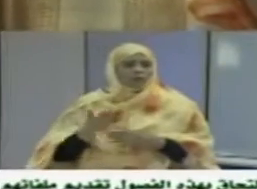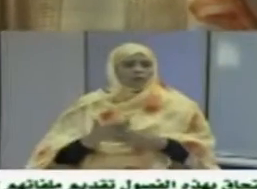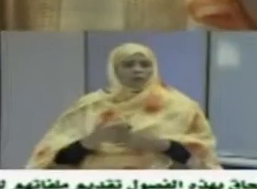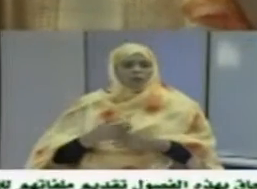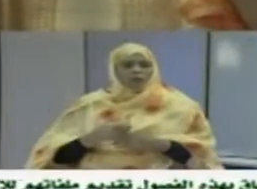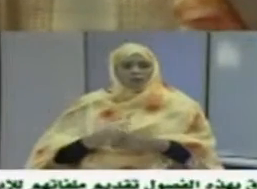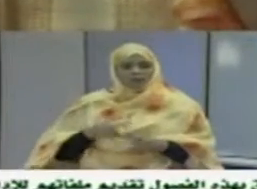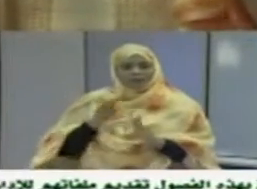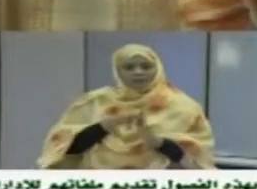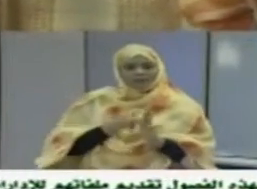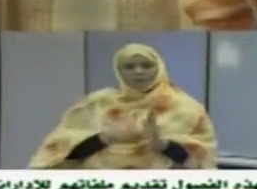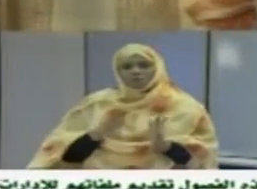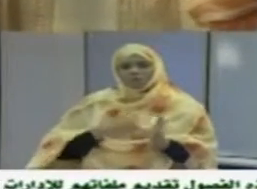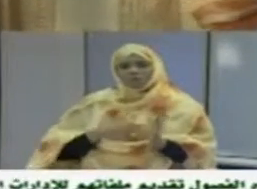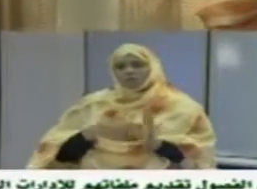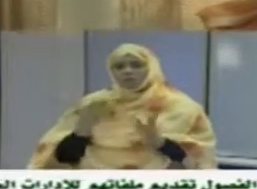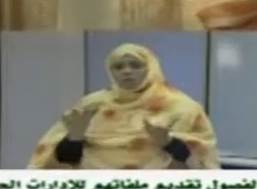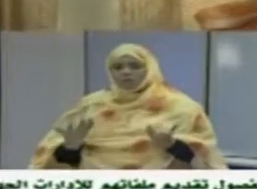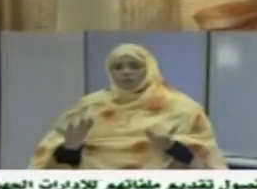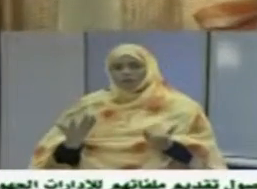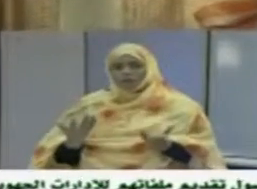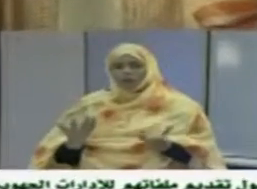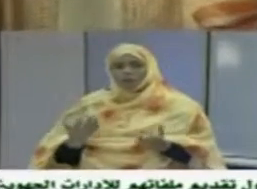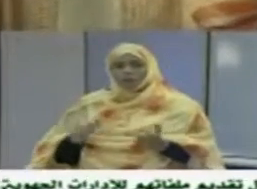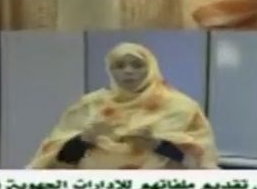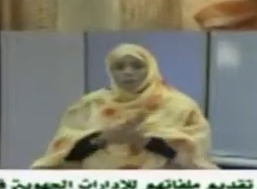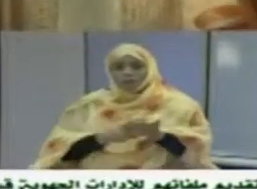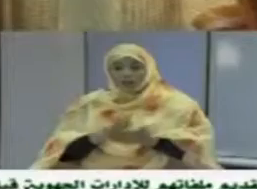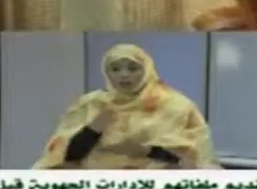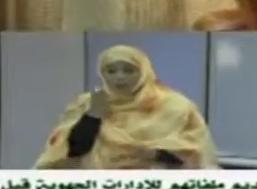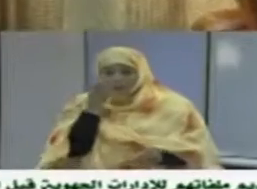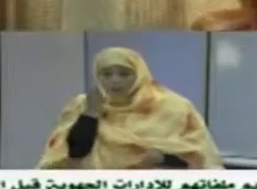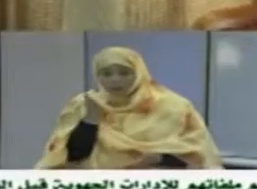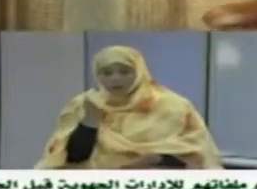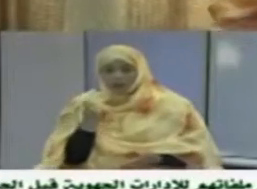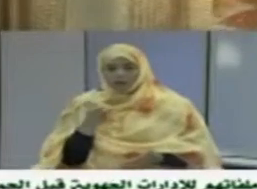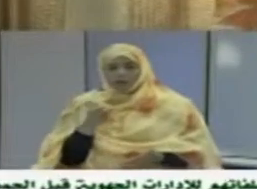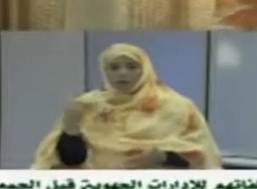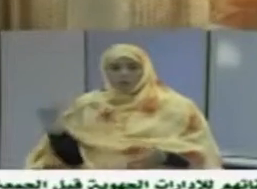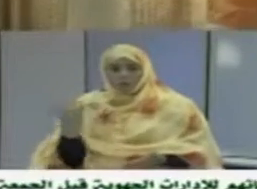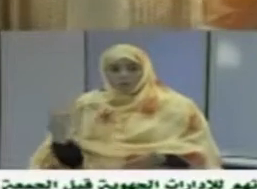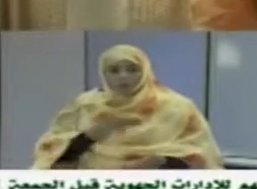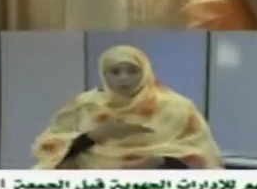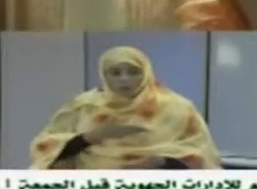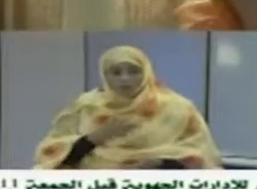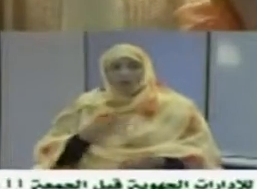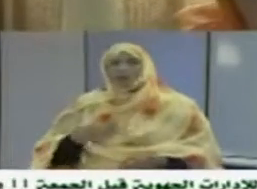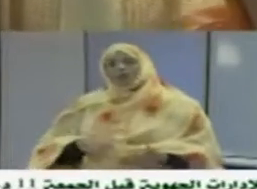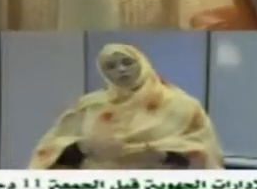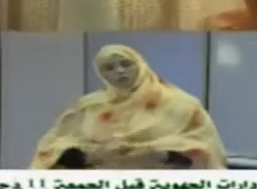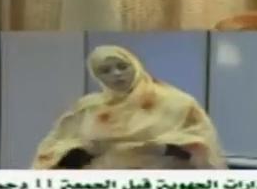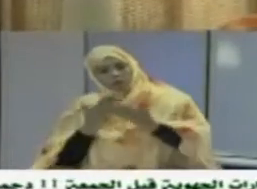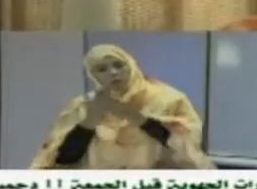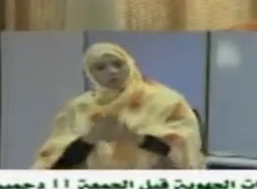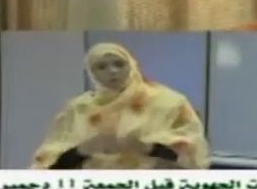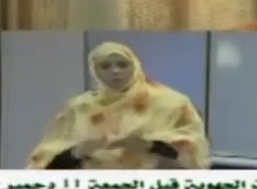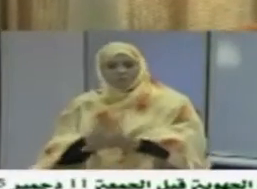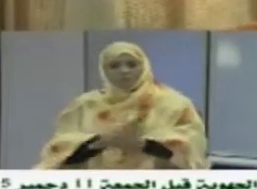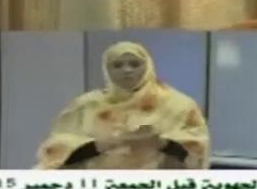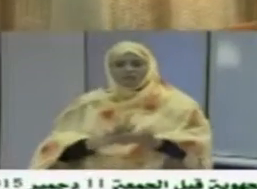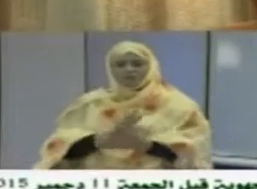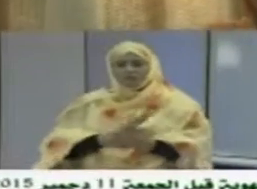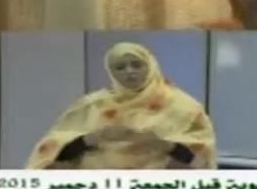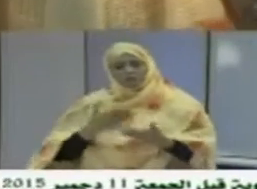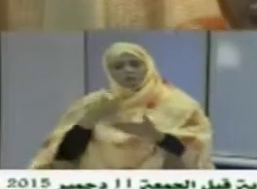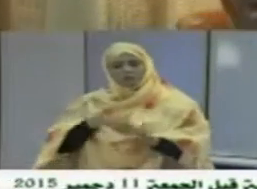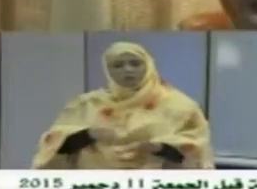الترشيد فيها معناها شنو؟ معناها نشرو لا شي حاجة له نعملوه، ولا نشارين شي باش نطرحوه، شي عندنا من